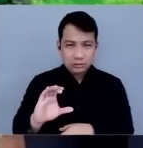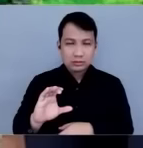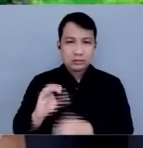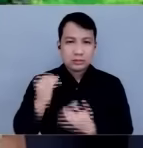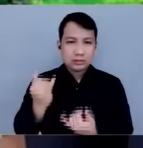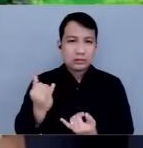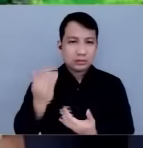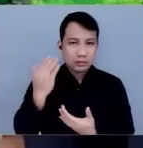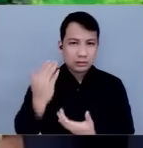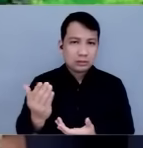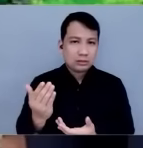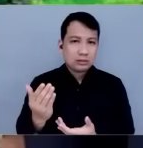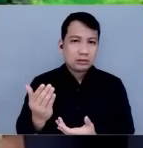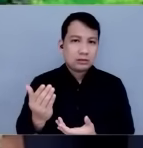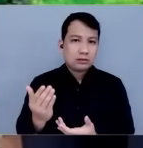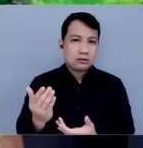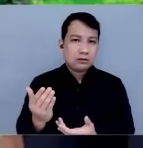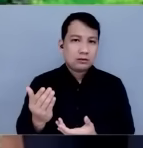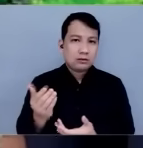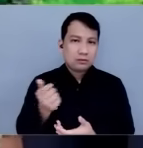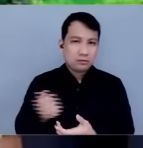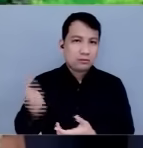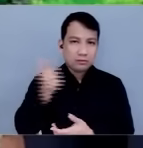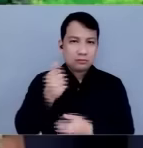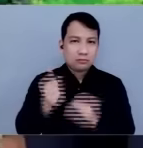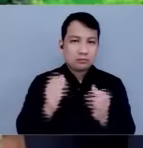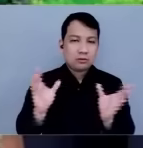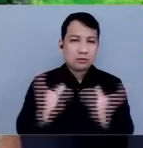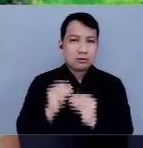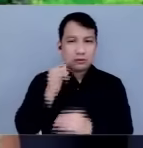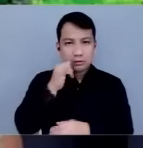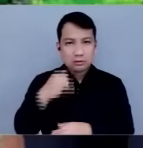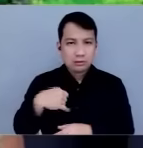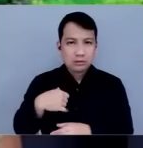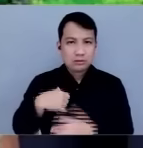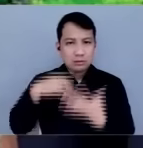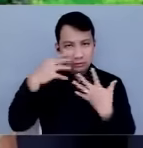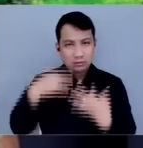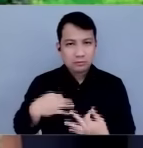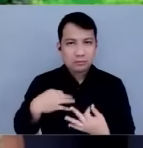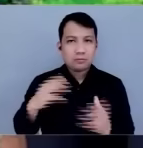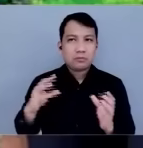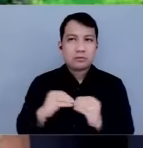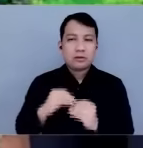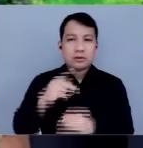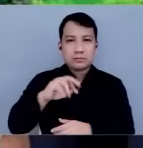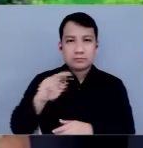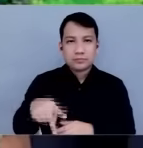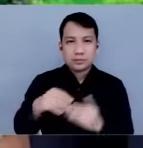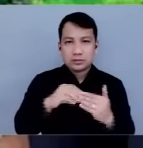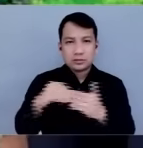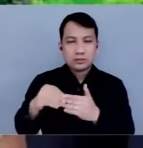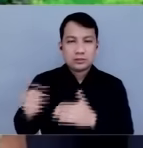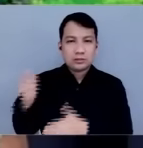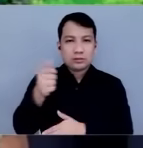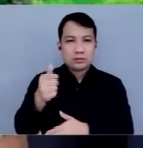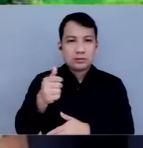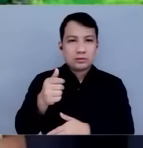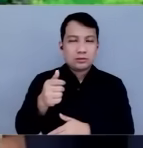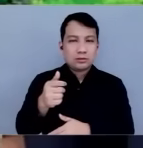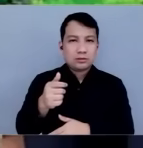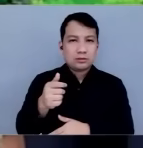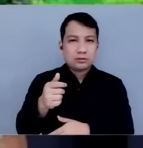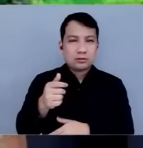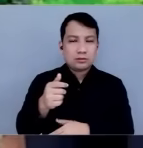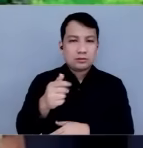as chief operations po. So kahapon po, napag-desisyon po ng PNP leadership po ng Pro 11 na ilagay po ang isang